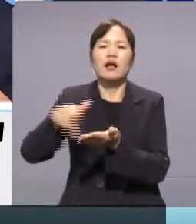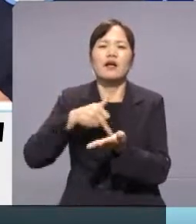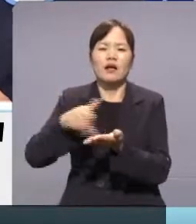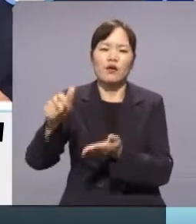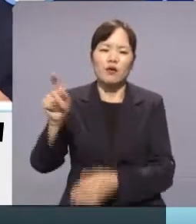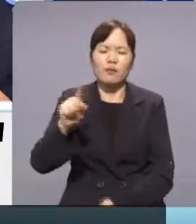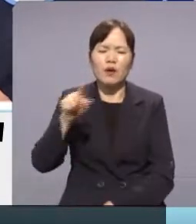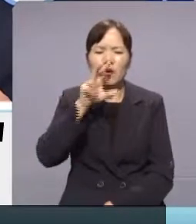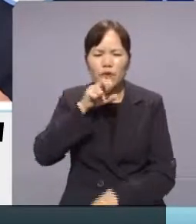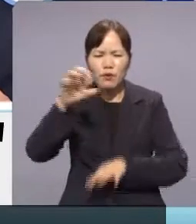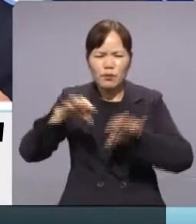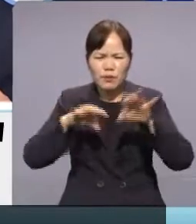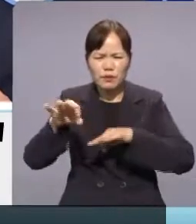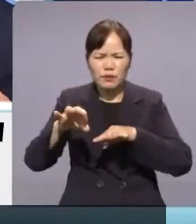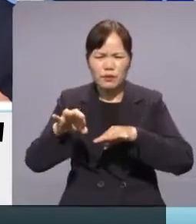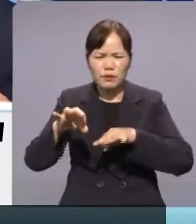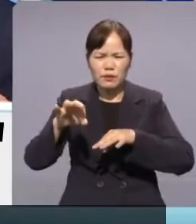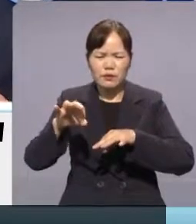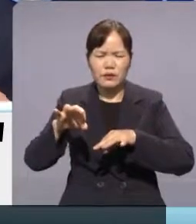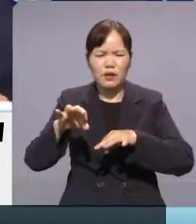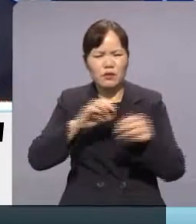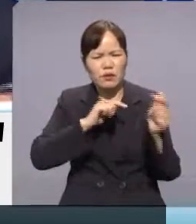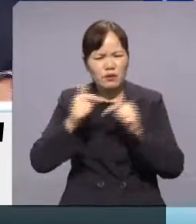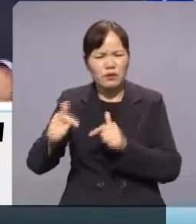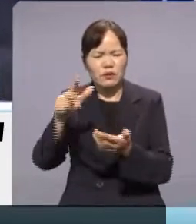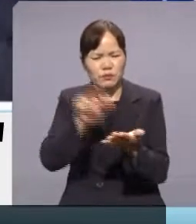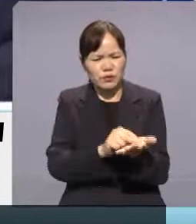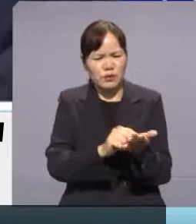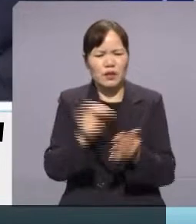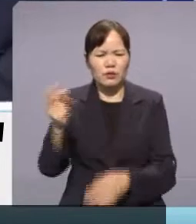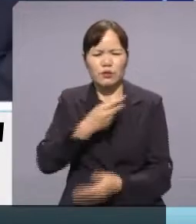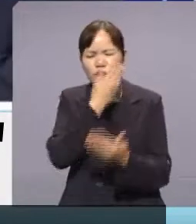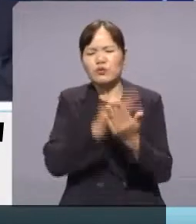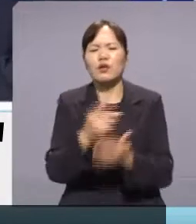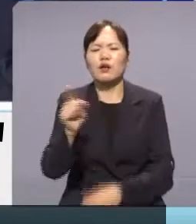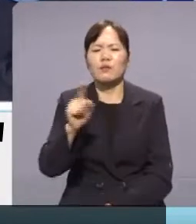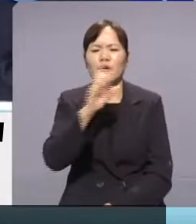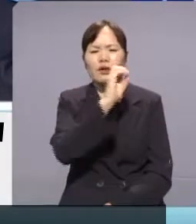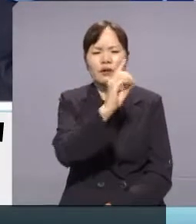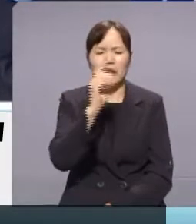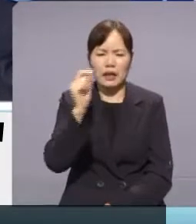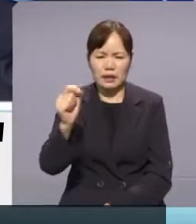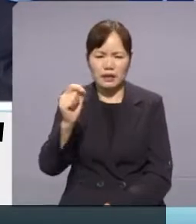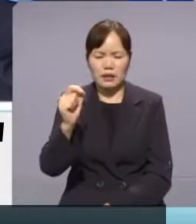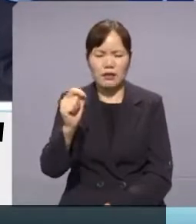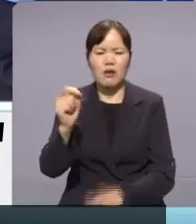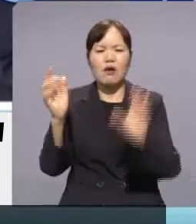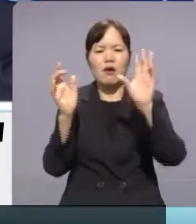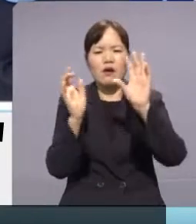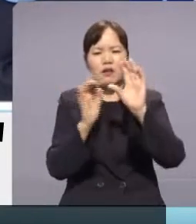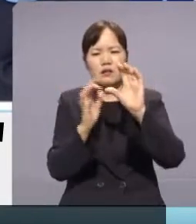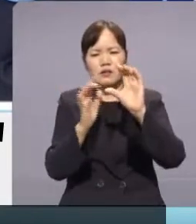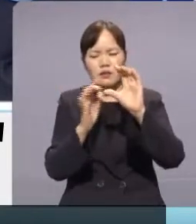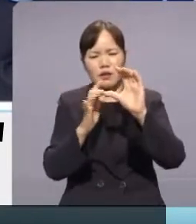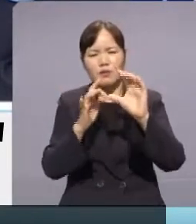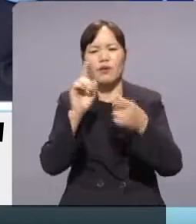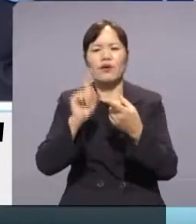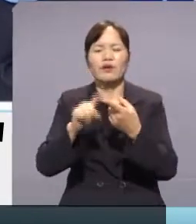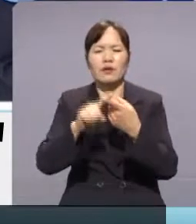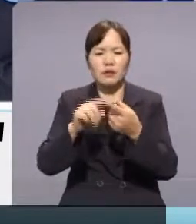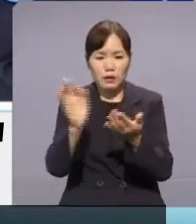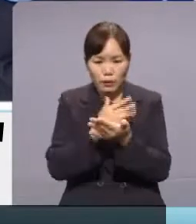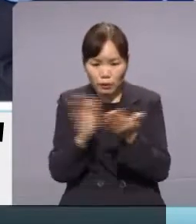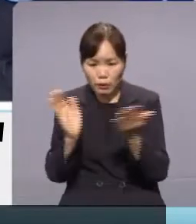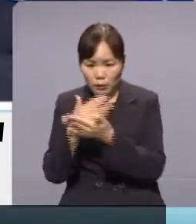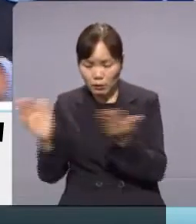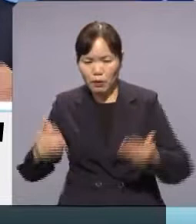뭐 공모상권 침해부터 시작을 해서 또 굉장히 중요한 건 뭐냐면은 데이터 센터라든지 서버를 갖다가 좀 쪼개기를 해야